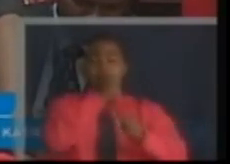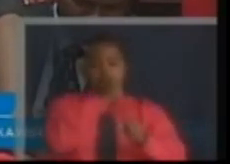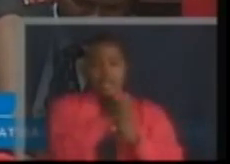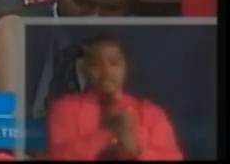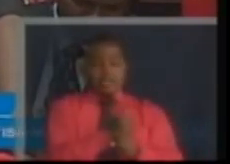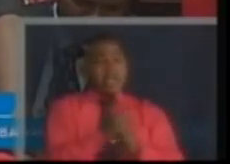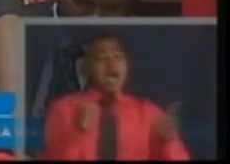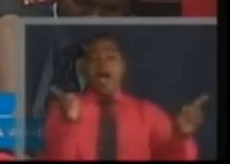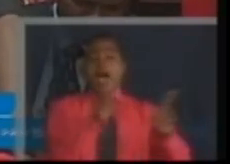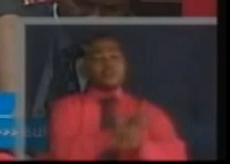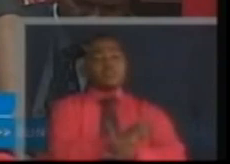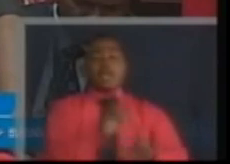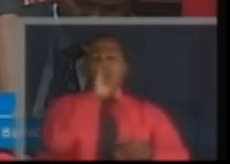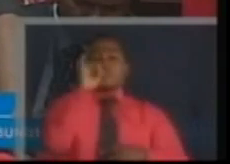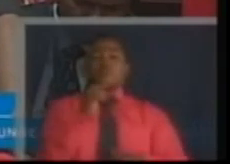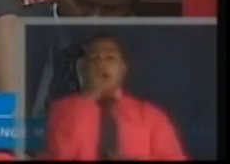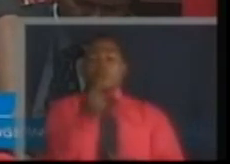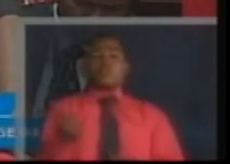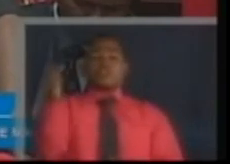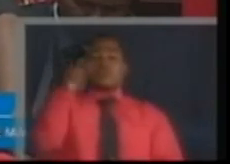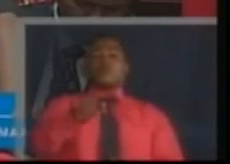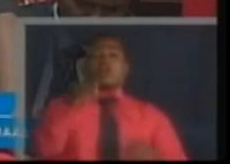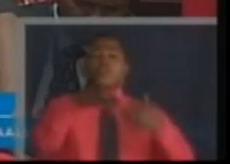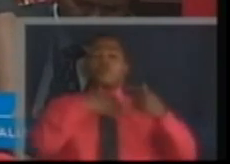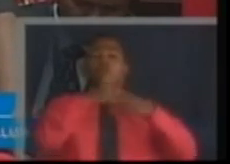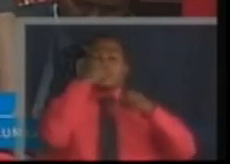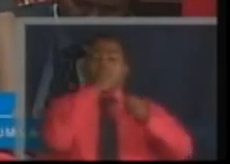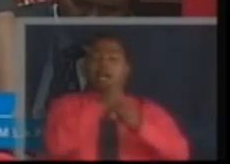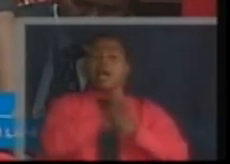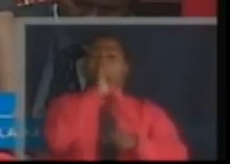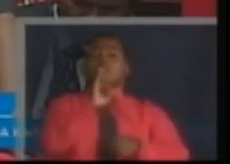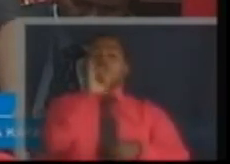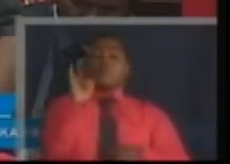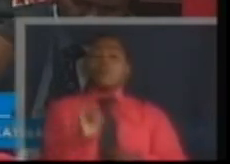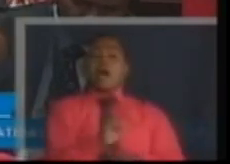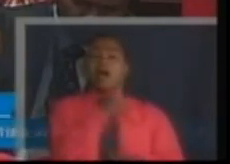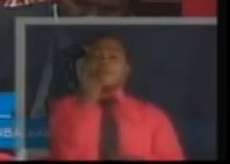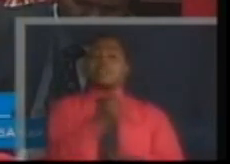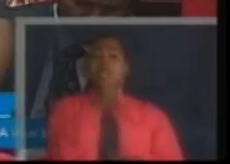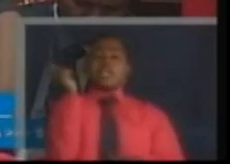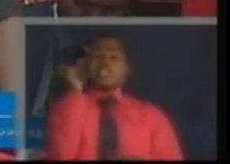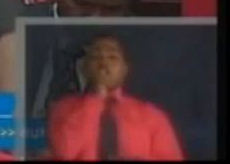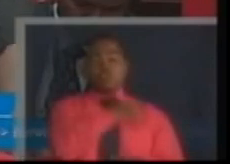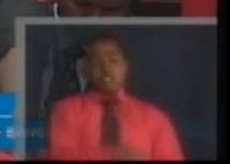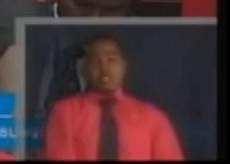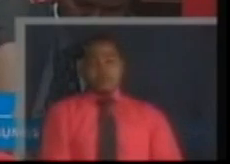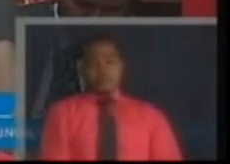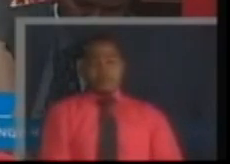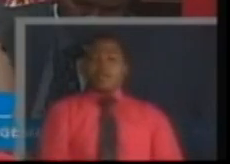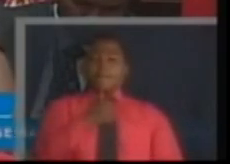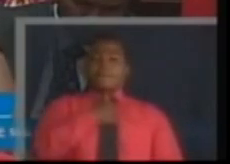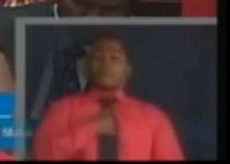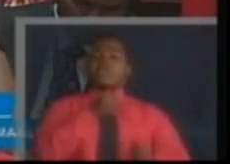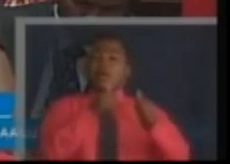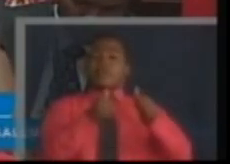hatuhitaji Jumamosi kuja kufanya kazi, Ijumaa inatosha. Na mimi nilikuwa napendekeza kwamba tufanye amendment katika sehemu